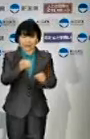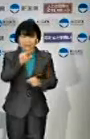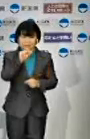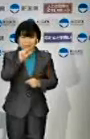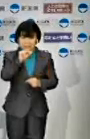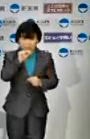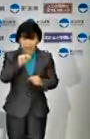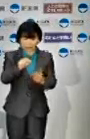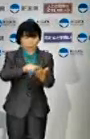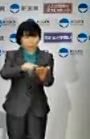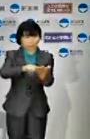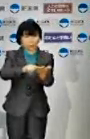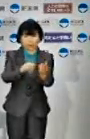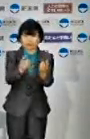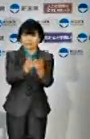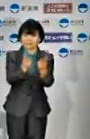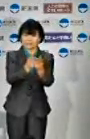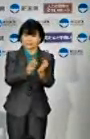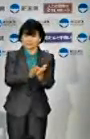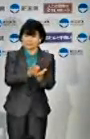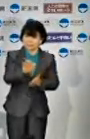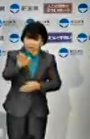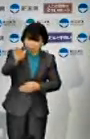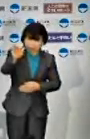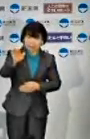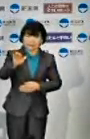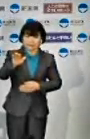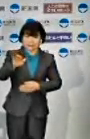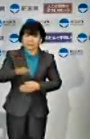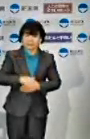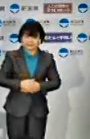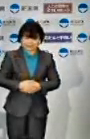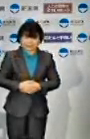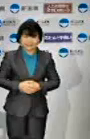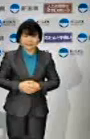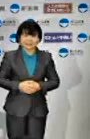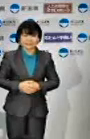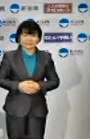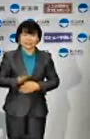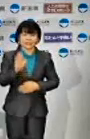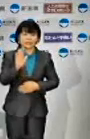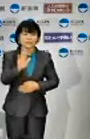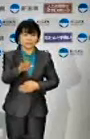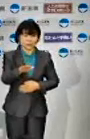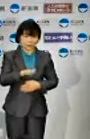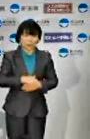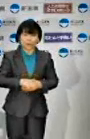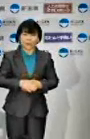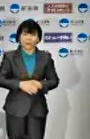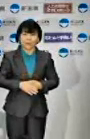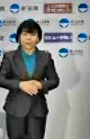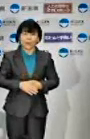ね、驚異的に伸びておるようでありました。後ほど